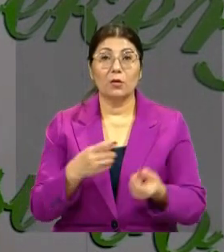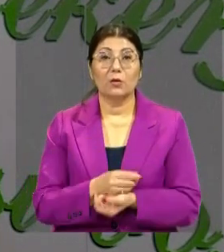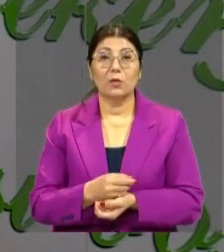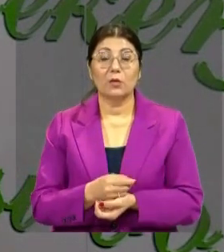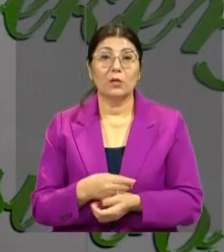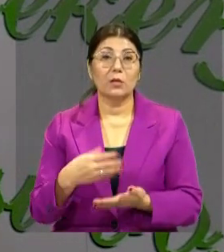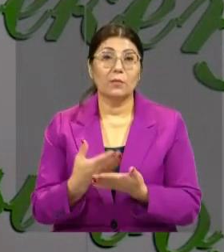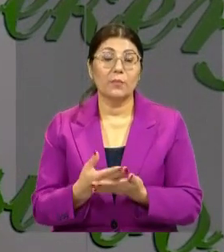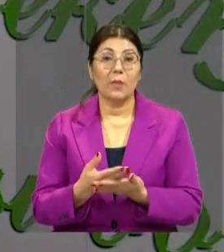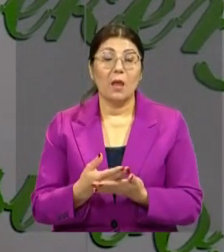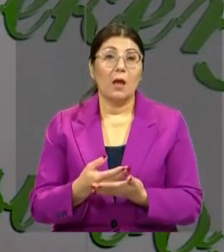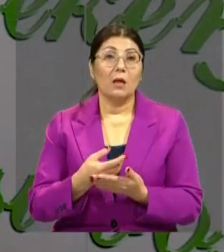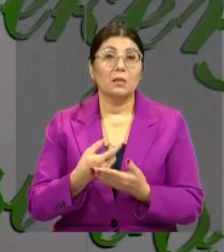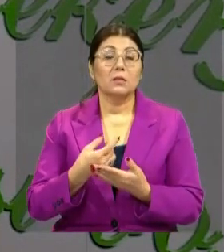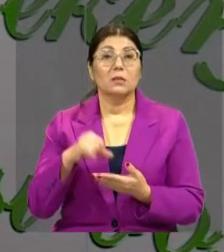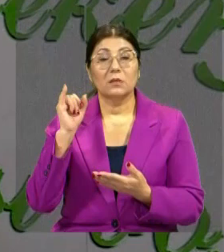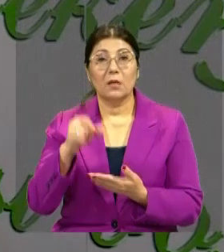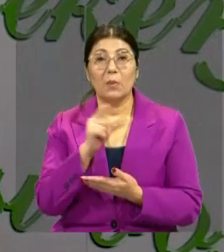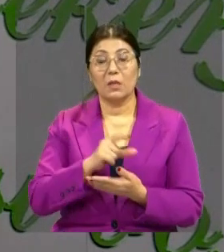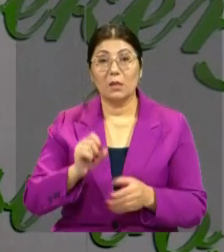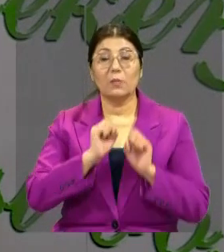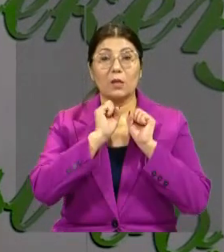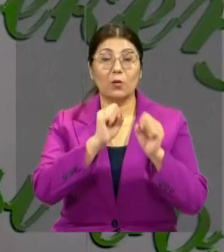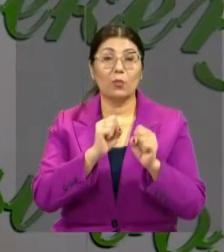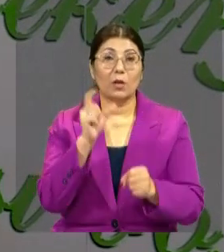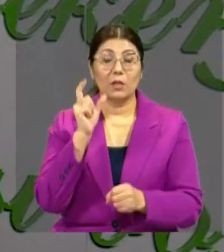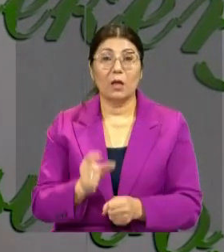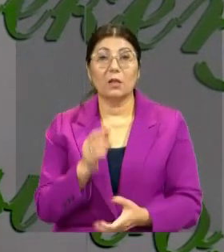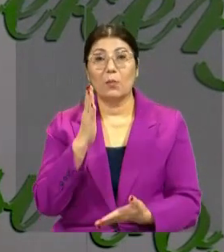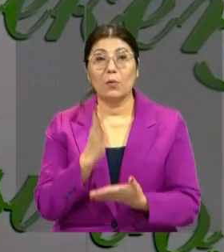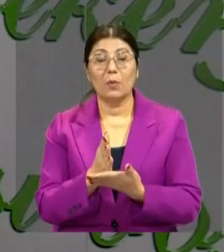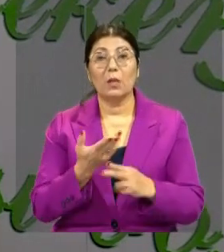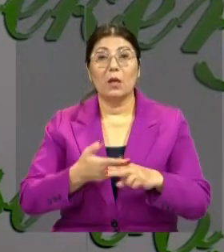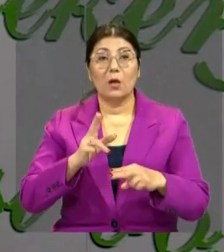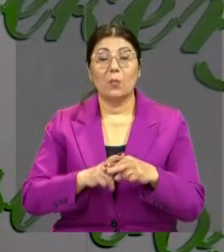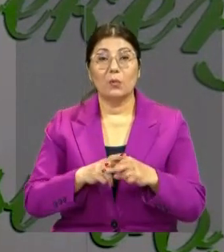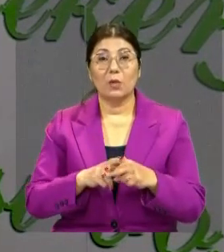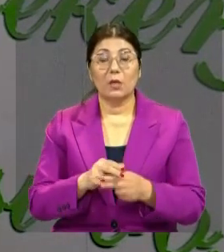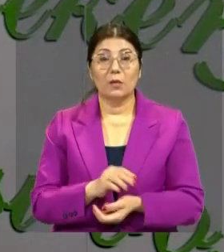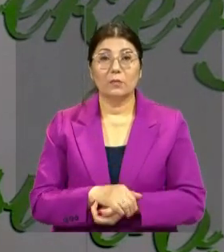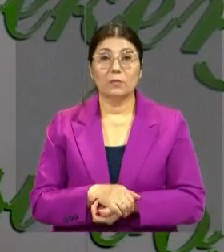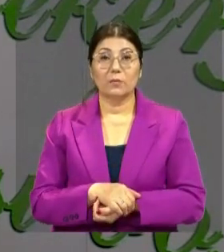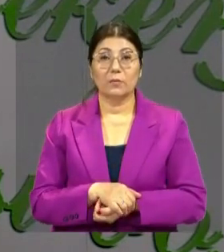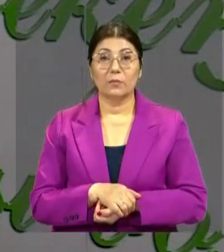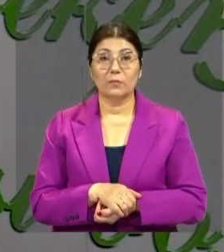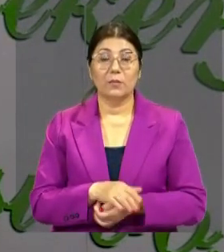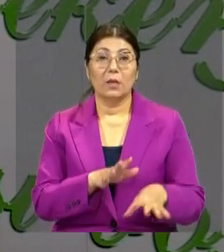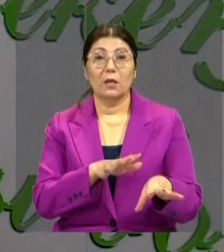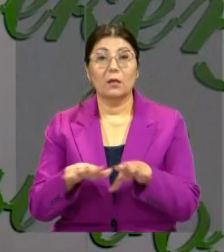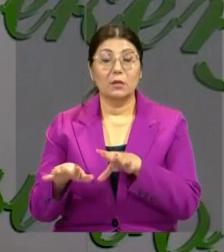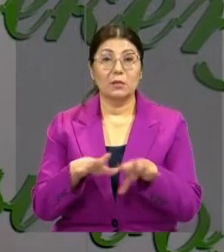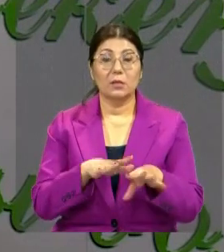ниетті адамдардан қорғайтын ол отағасы болғандықтан. Бұндай жаңағы